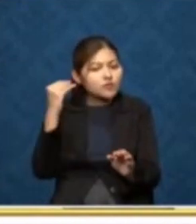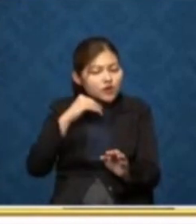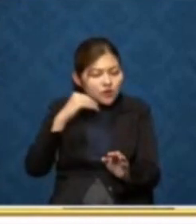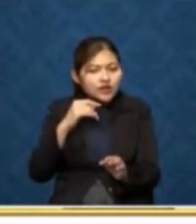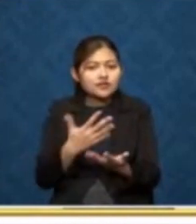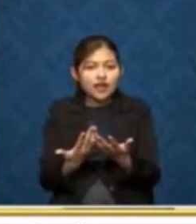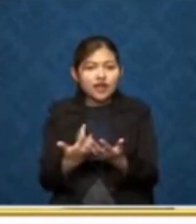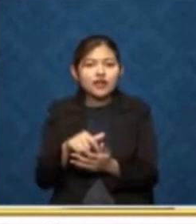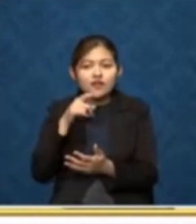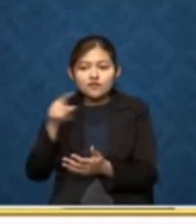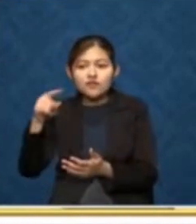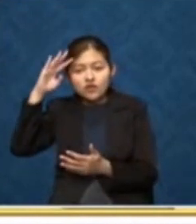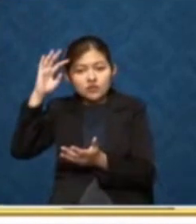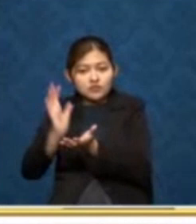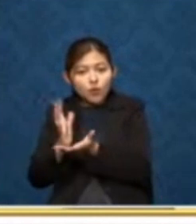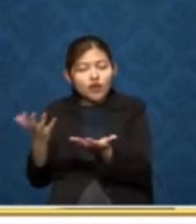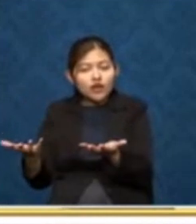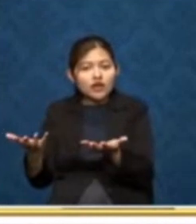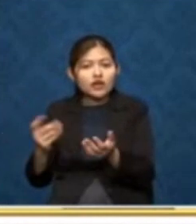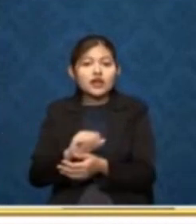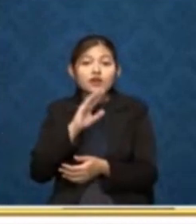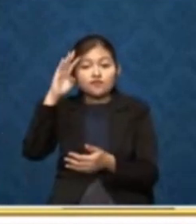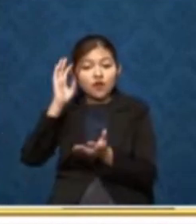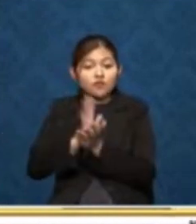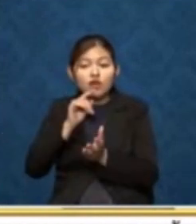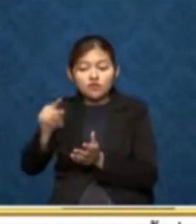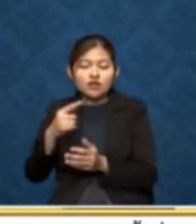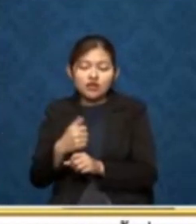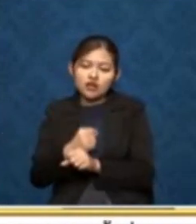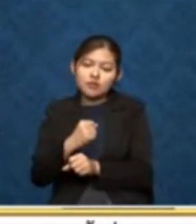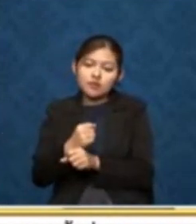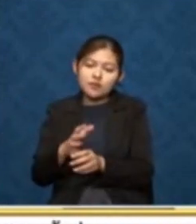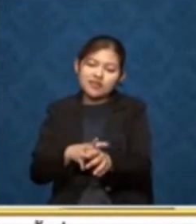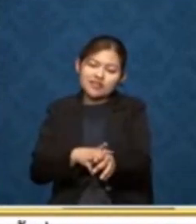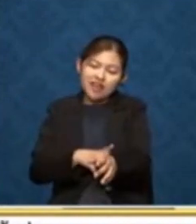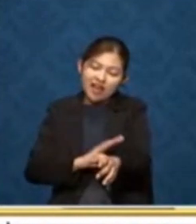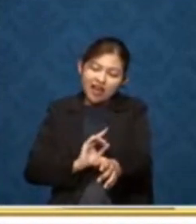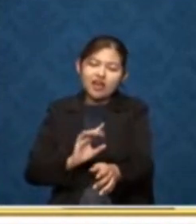ถึงแจ้งความได้ก็คดีก็ล่าช้าและยังไม่เคยมีชาวบ้านได้เงินคืน